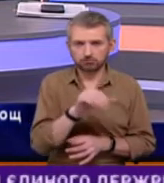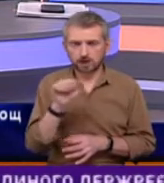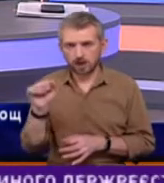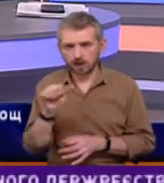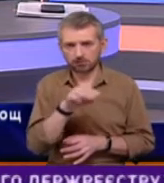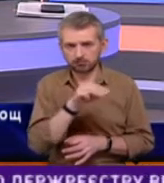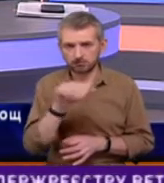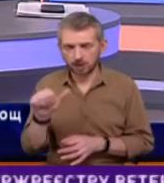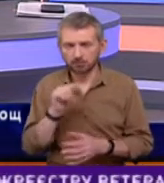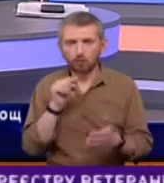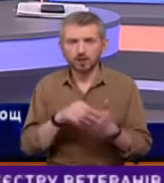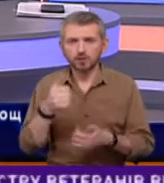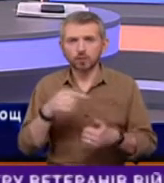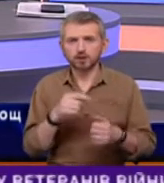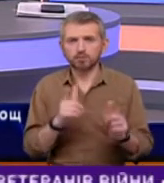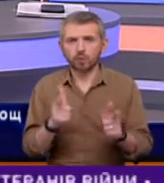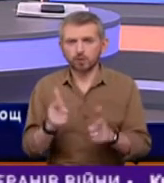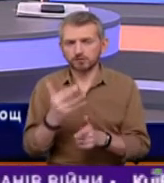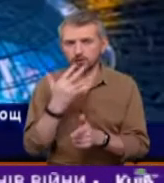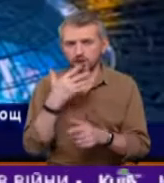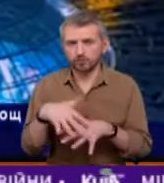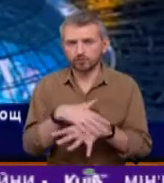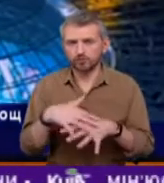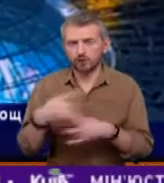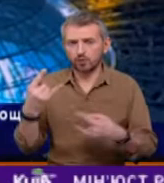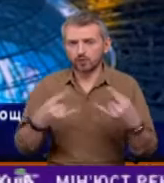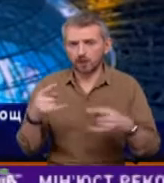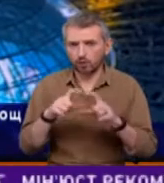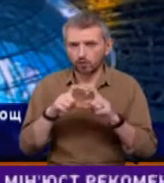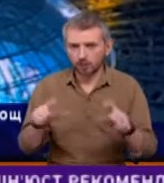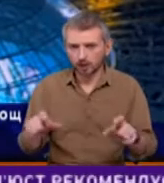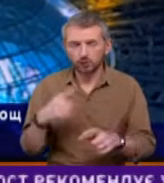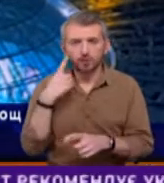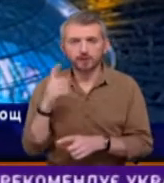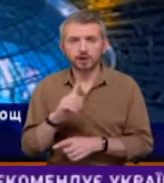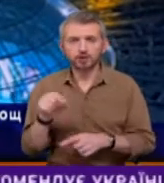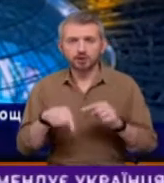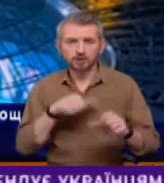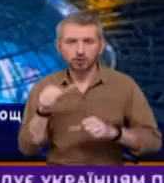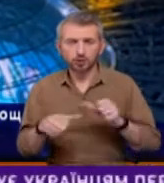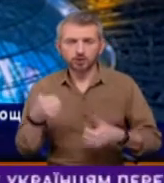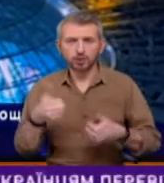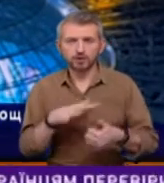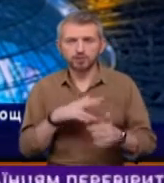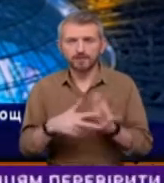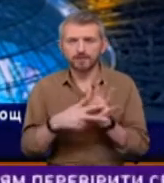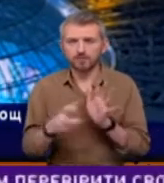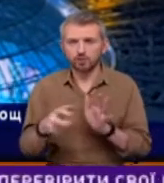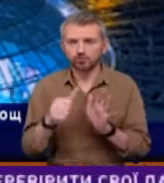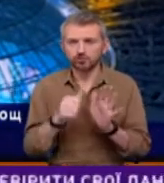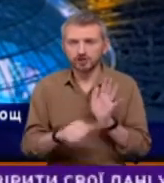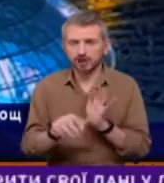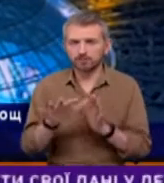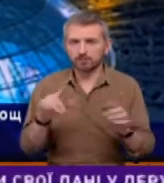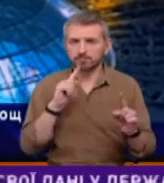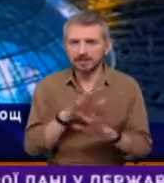остання. Потрапила на конкурс за погодженням з Національною суспільною телерадіокомпанією. Повідомляється, що цього року на конкурсі було 860